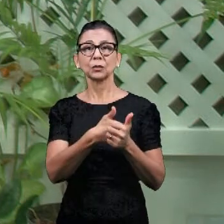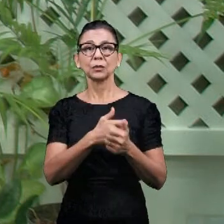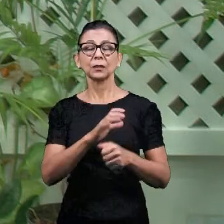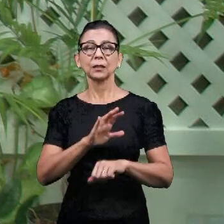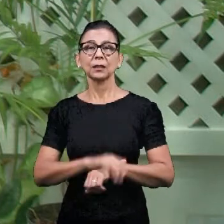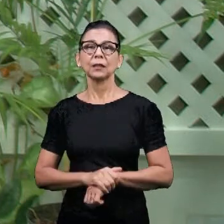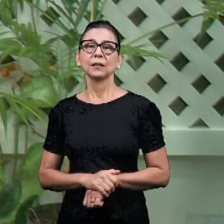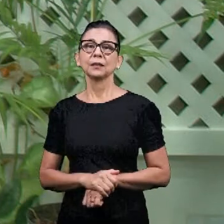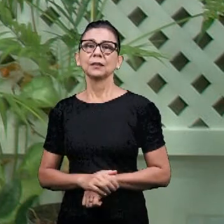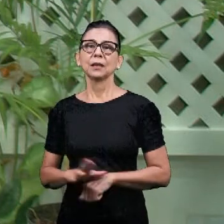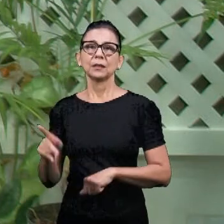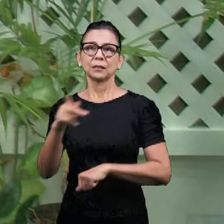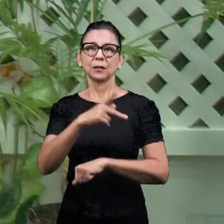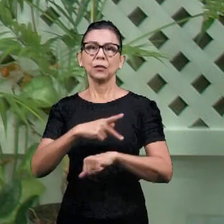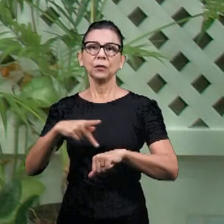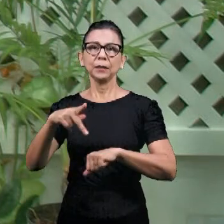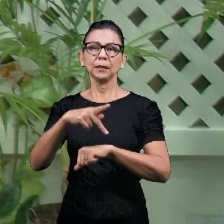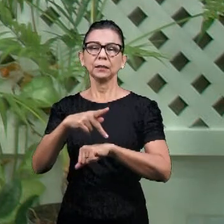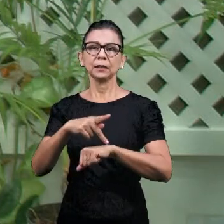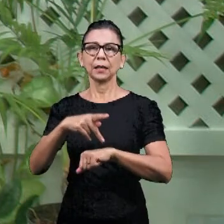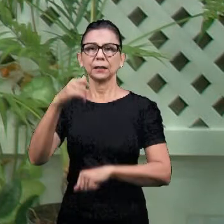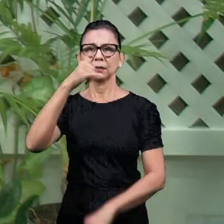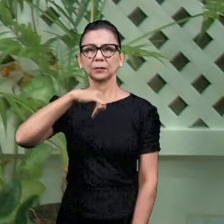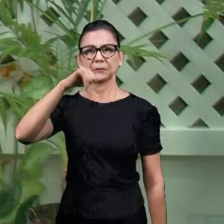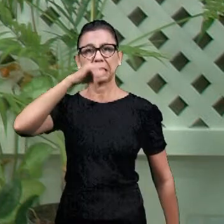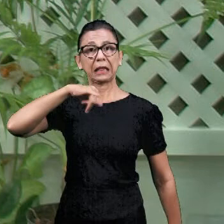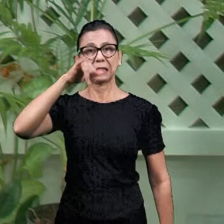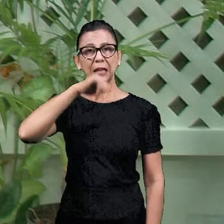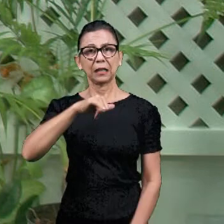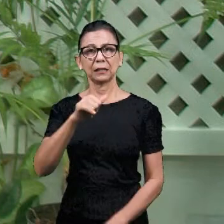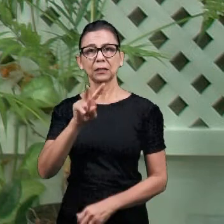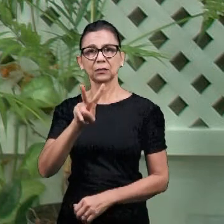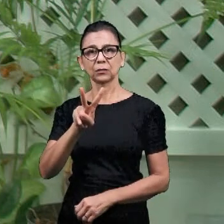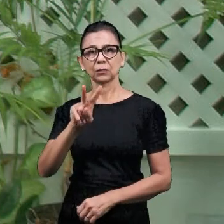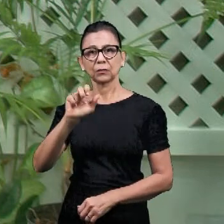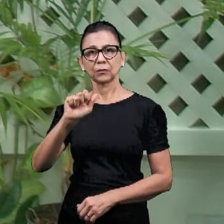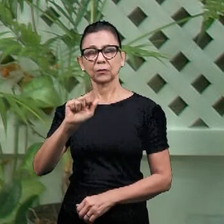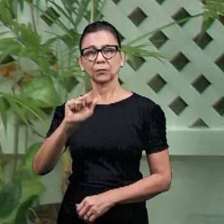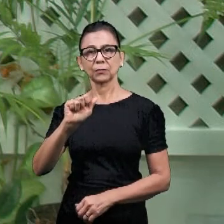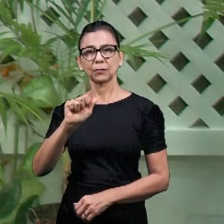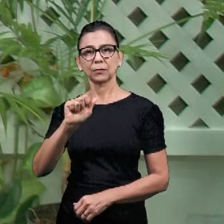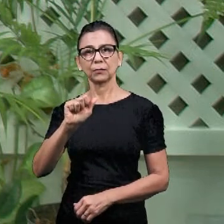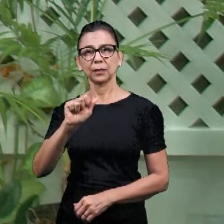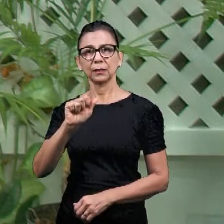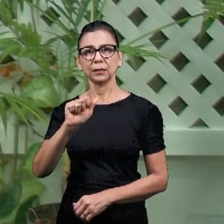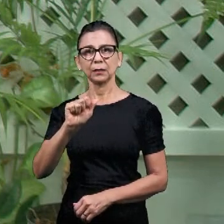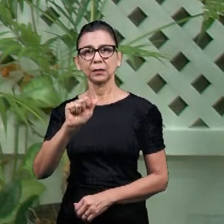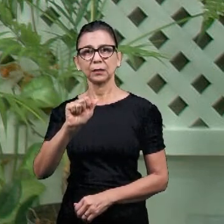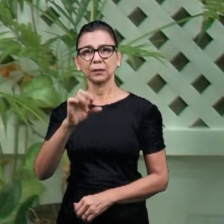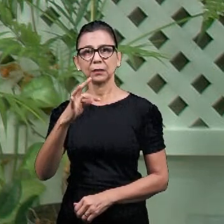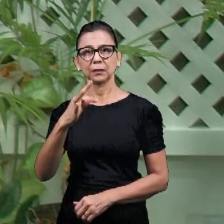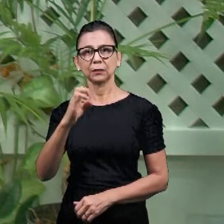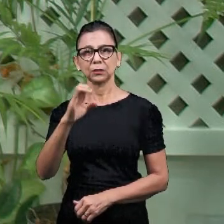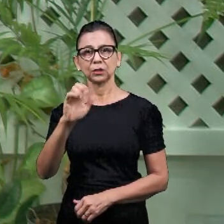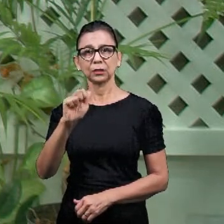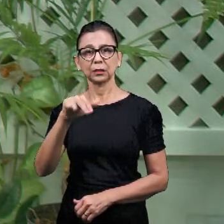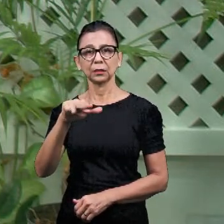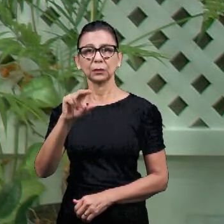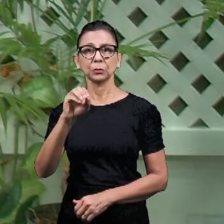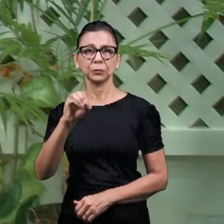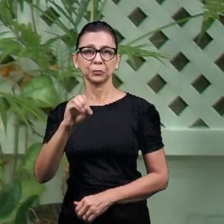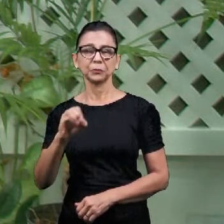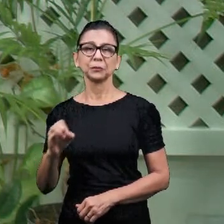Donc, il y a une personne qui nous accompagne dans la ville du Vatican,